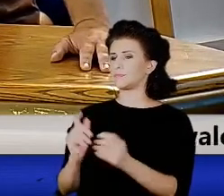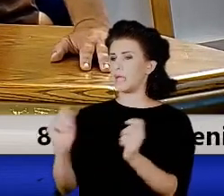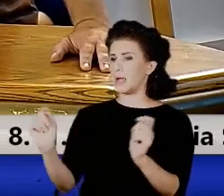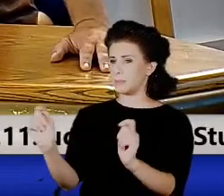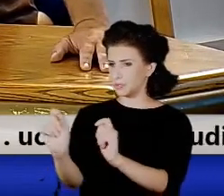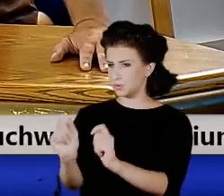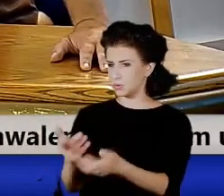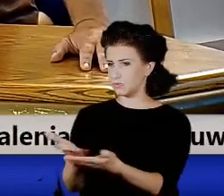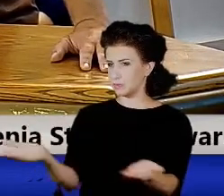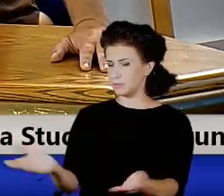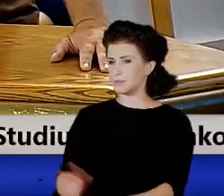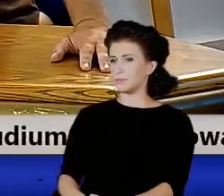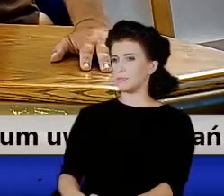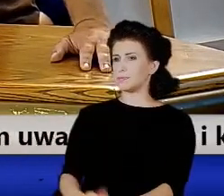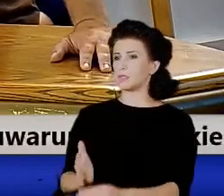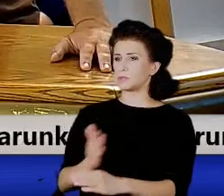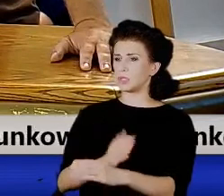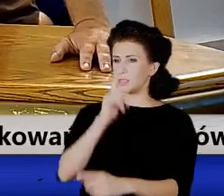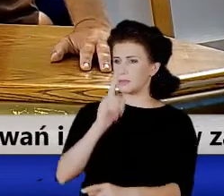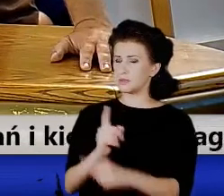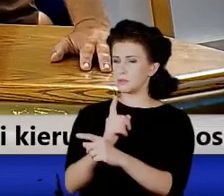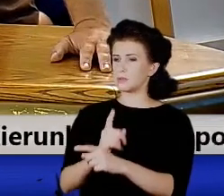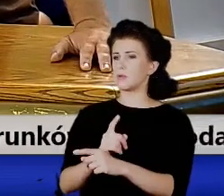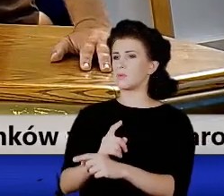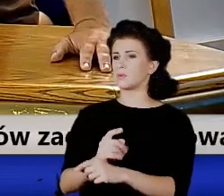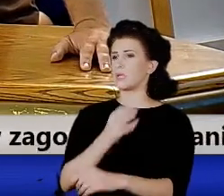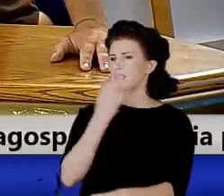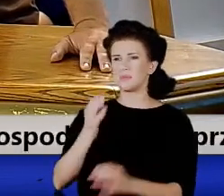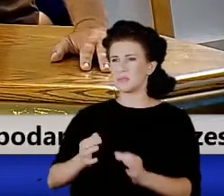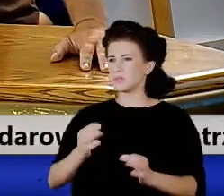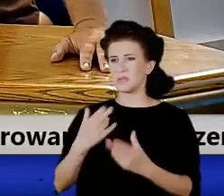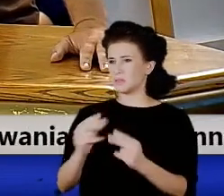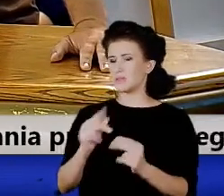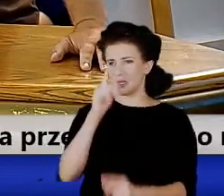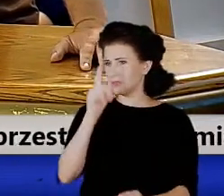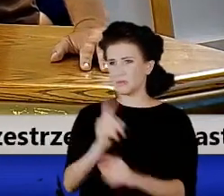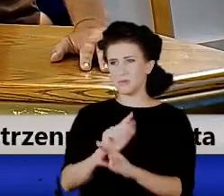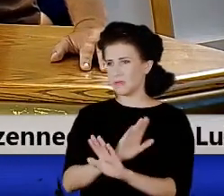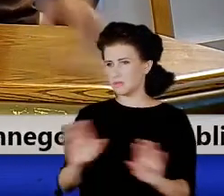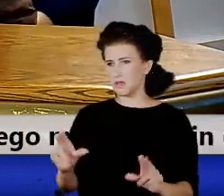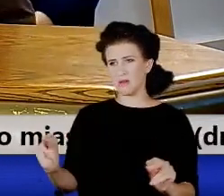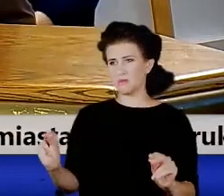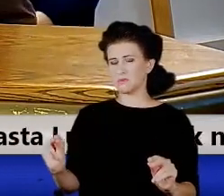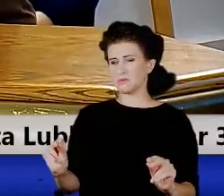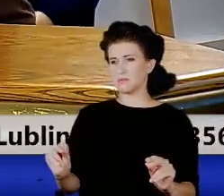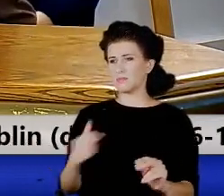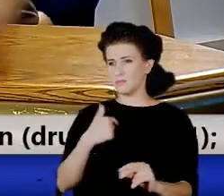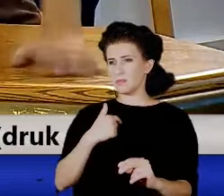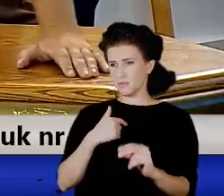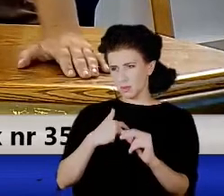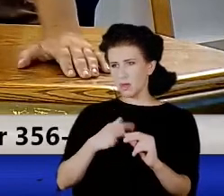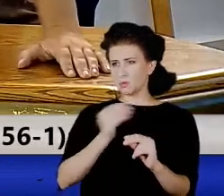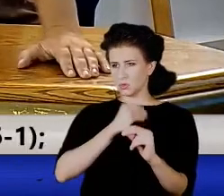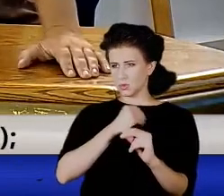przed podjęciem tej decyzji, najlepiej, żeby to nie zapadło jednak dzisiaj, dlatego że, i też mówię tutaj szczególnie